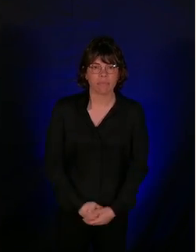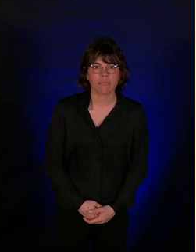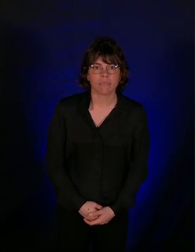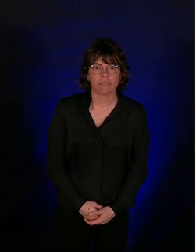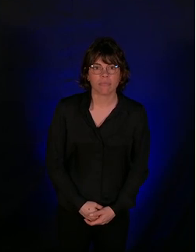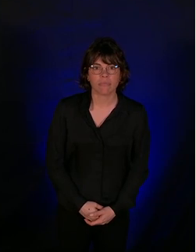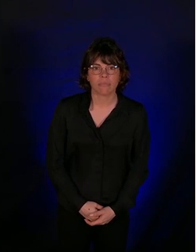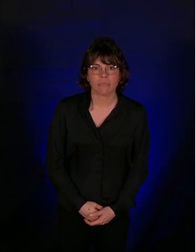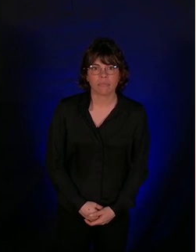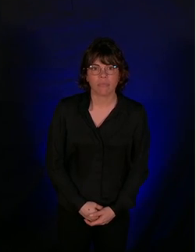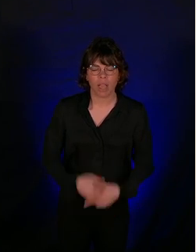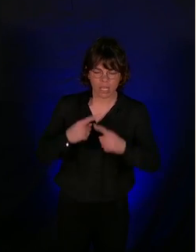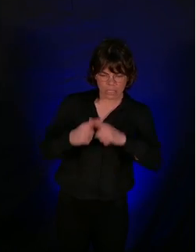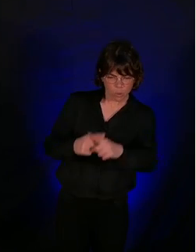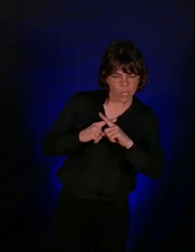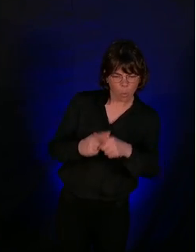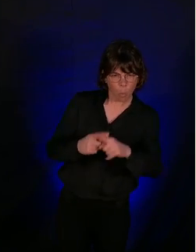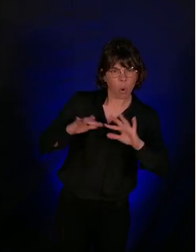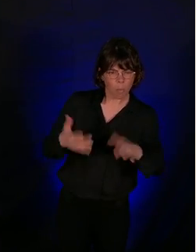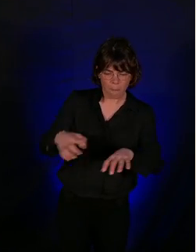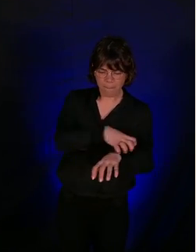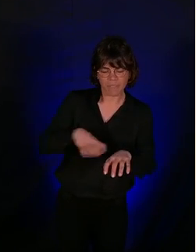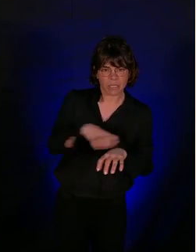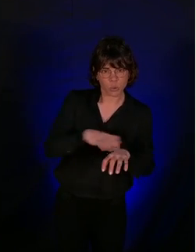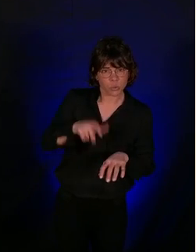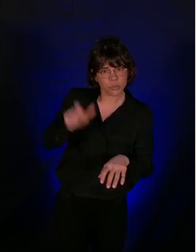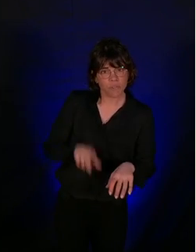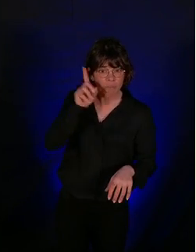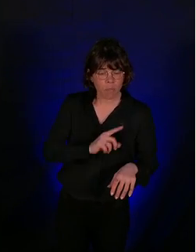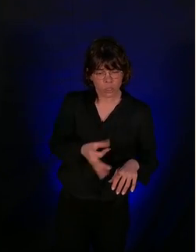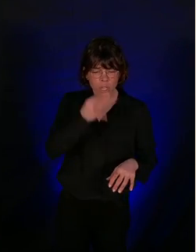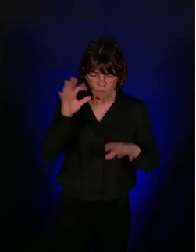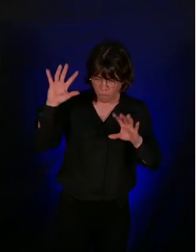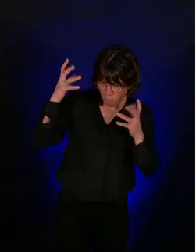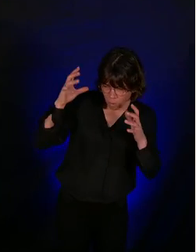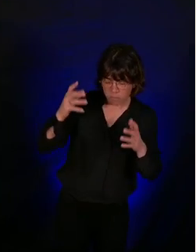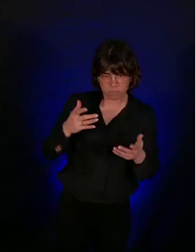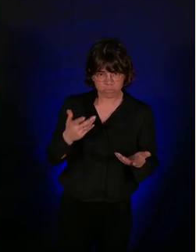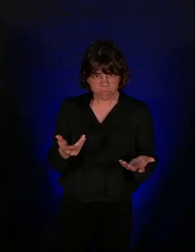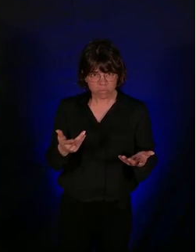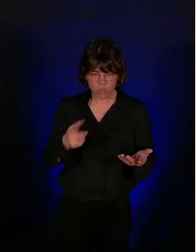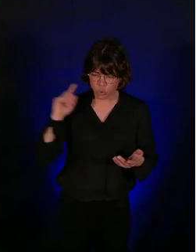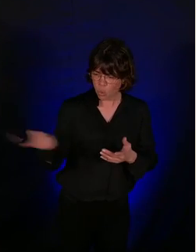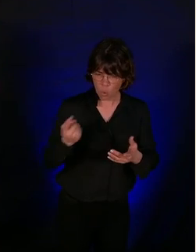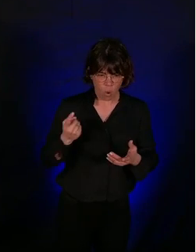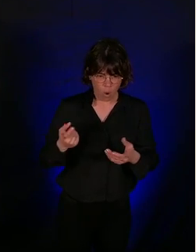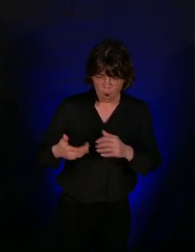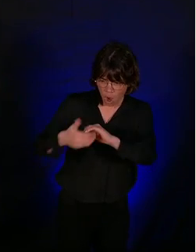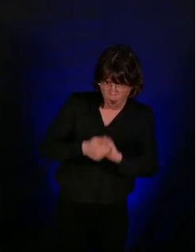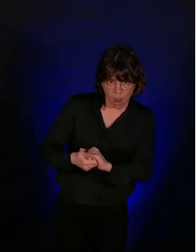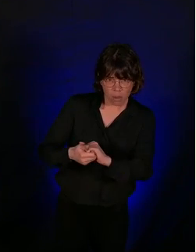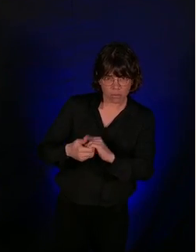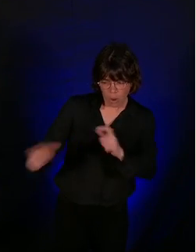licenciements les négociations se faisaient en préfecture avec la préfè on nous traitait de fou on nous disait vous entraînez tous vos collègues dans dans votre